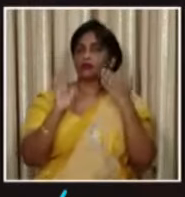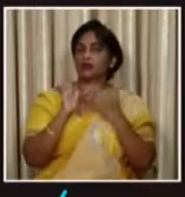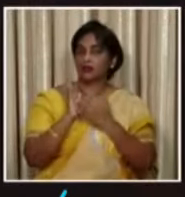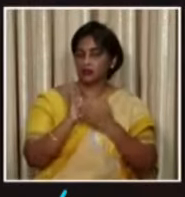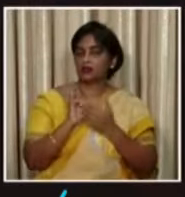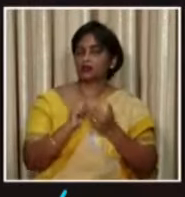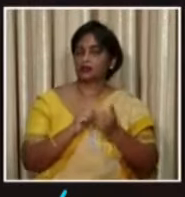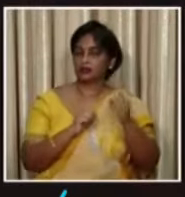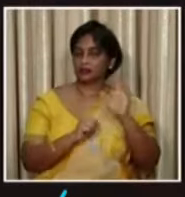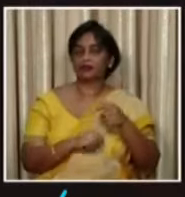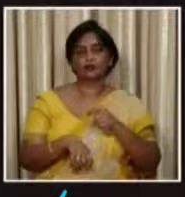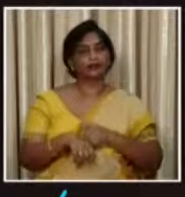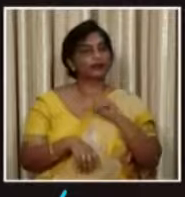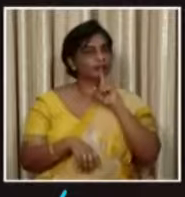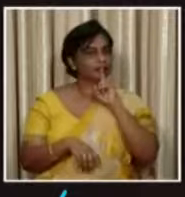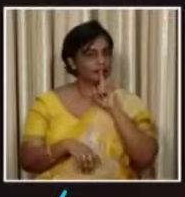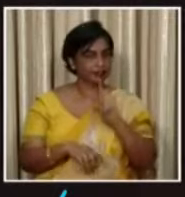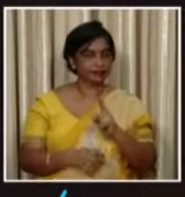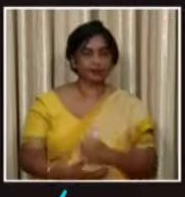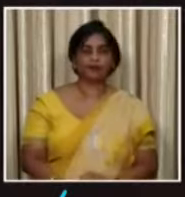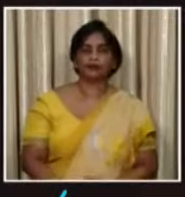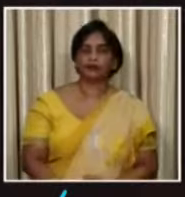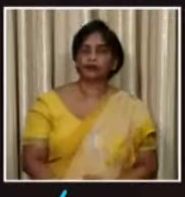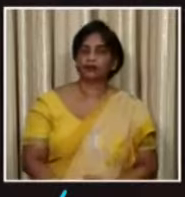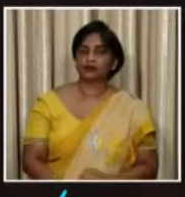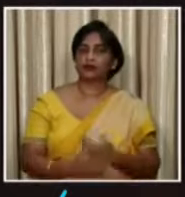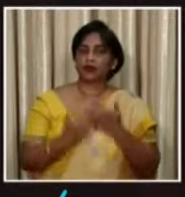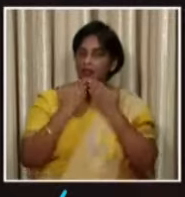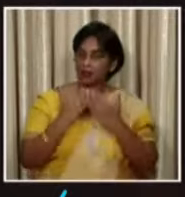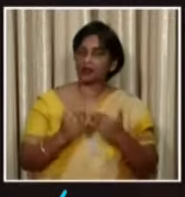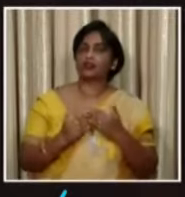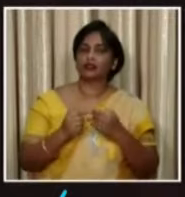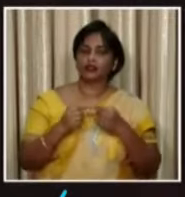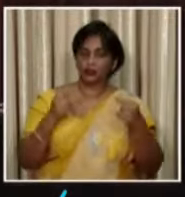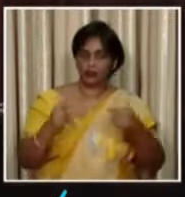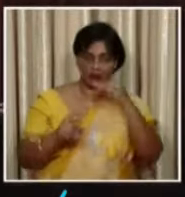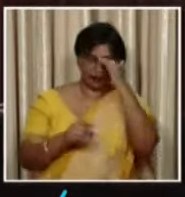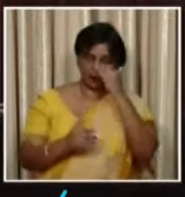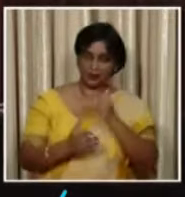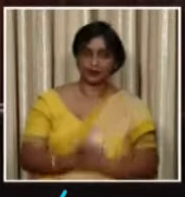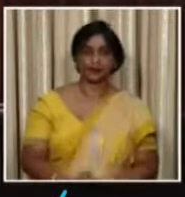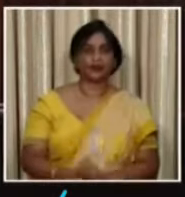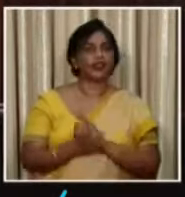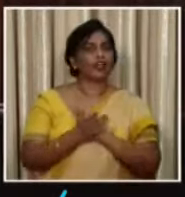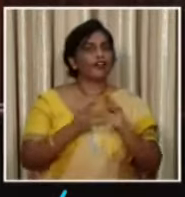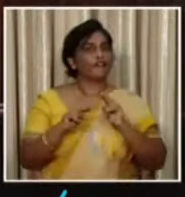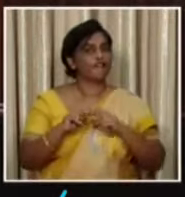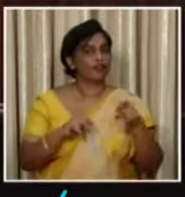වෙලා කටයුතු කළ යුතු අවස්ථාවක් කියන කාරණාව මතක් කරනවා පිළිබඳව මම ස්තුතිවන්තත් වෙනවා හරින් පෙරම හරින් ප්‍රණාඩුවන්ත